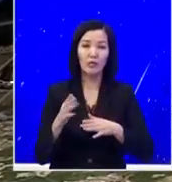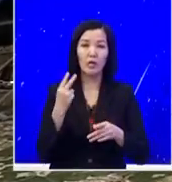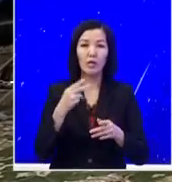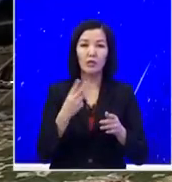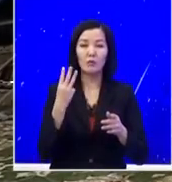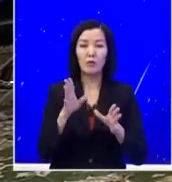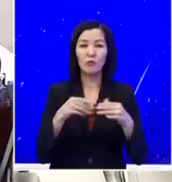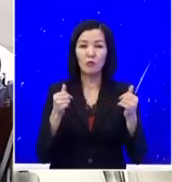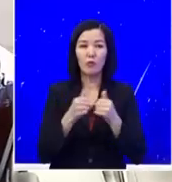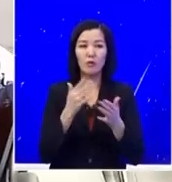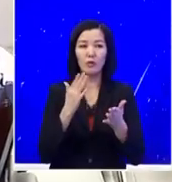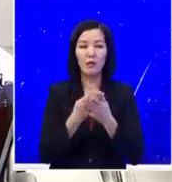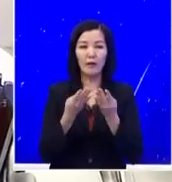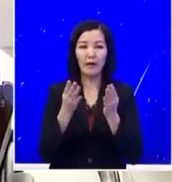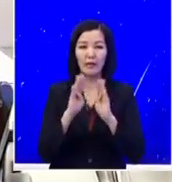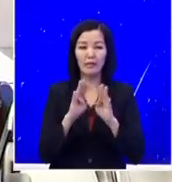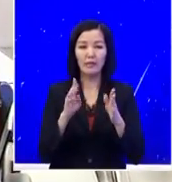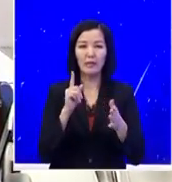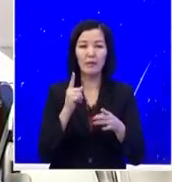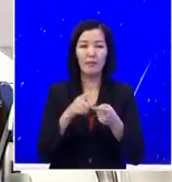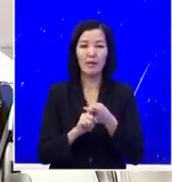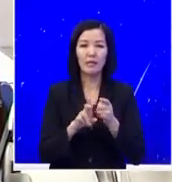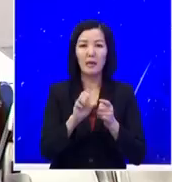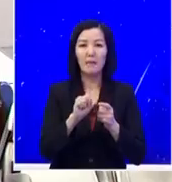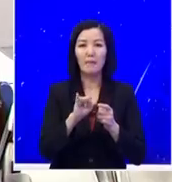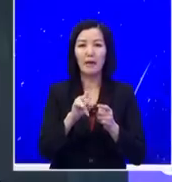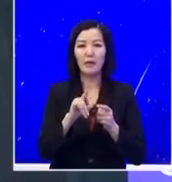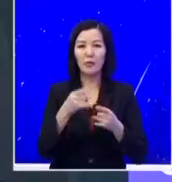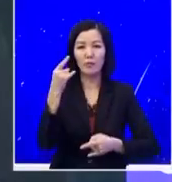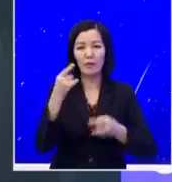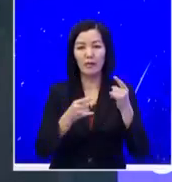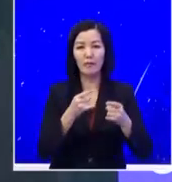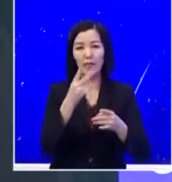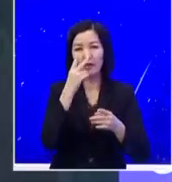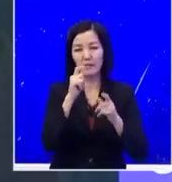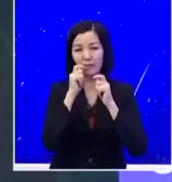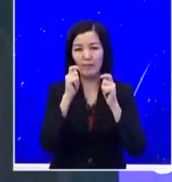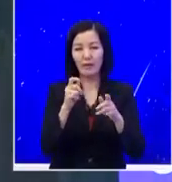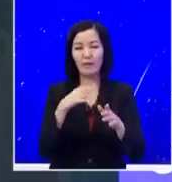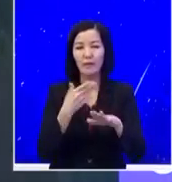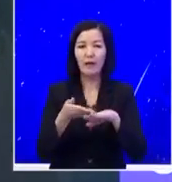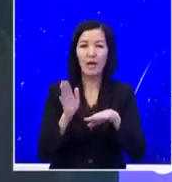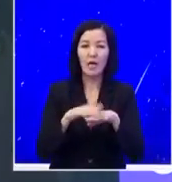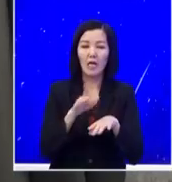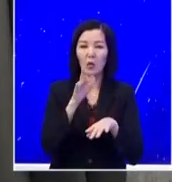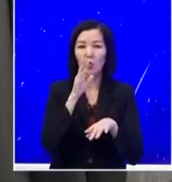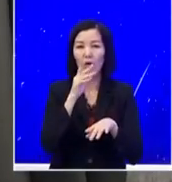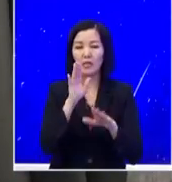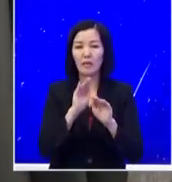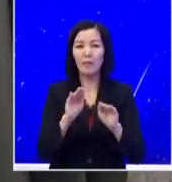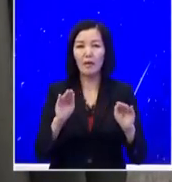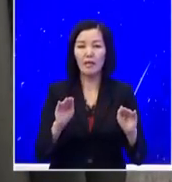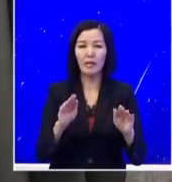23 әулет көрінді. Карантин Деген байланысты оларды Майгүл Омарова бейне байланыс арқылы марапаттады. Қиын кезеңде шәкірттердің білімдері